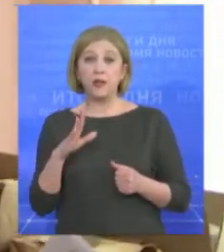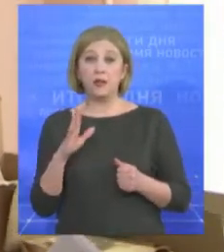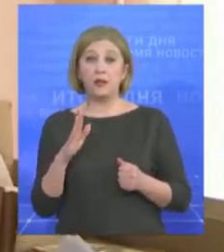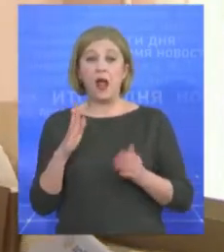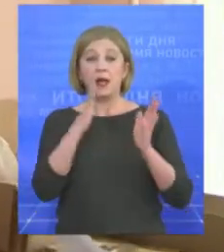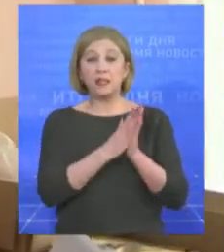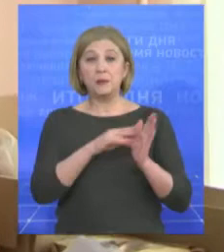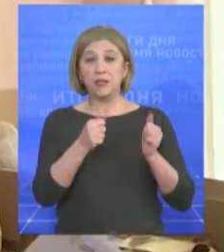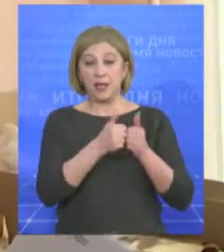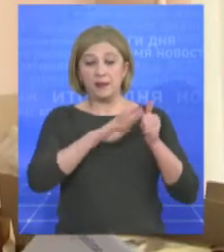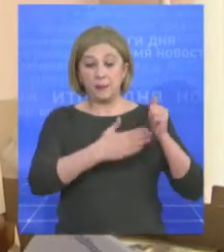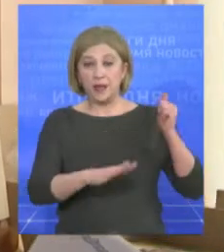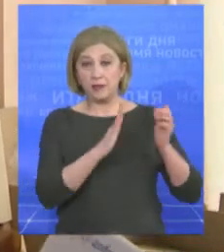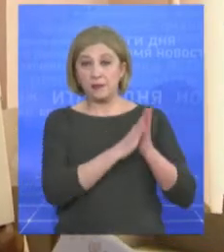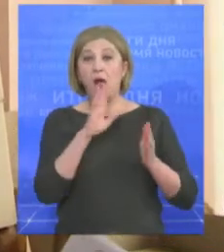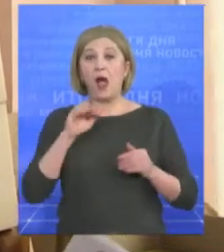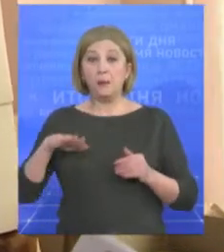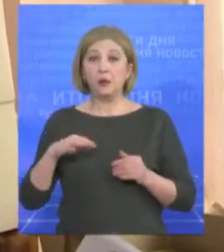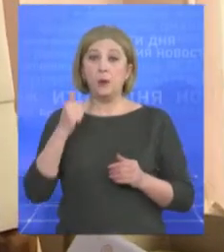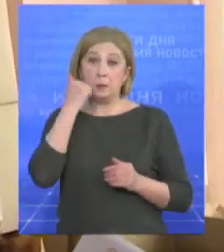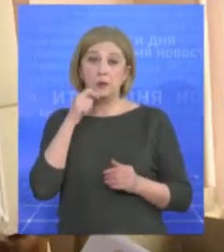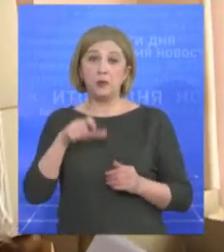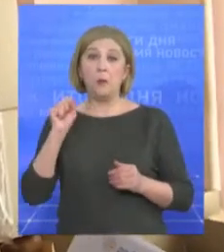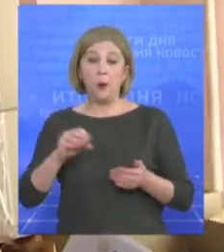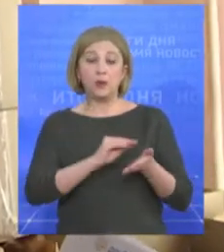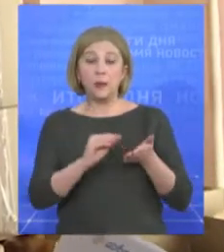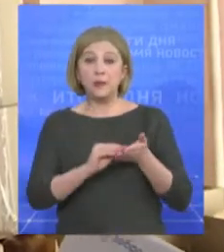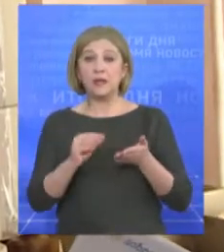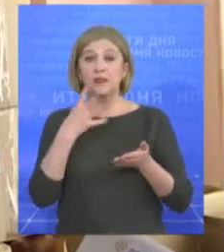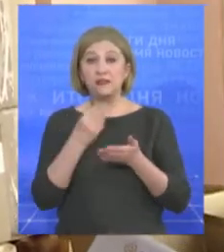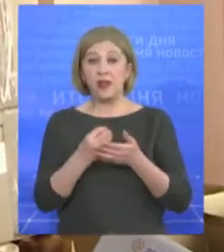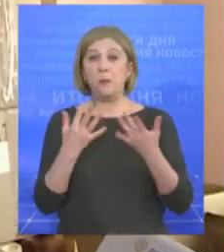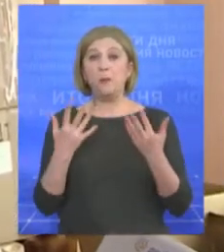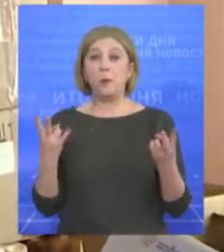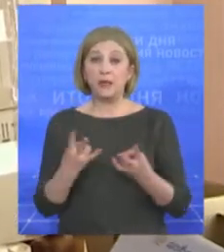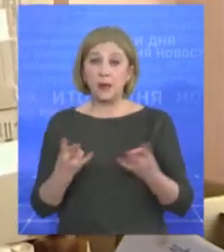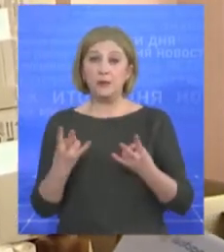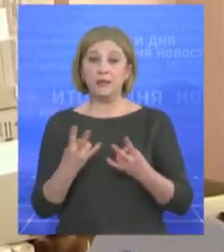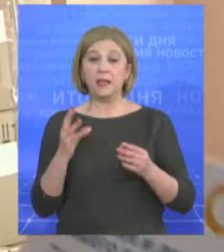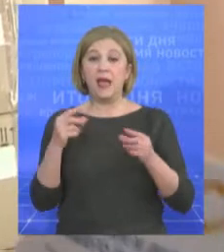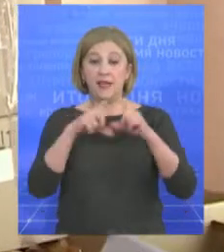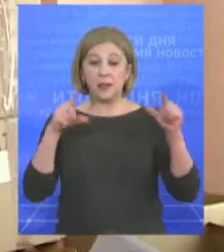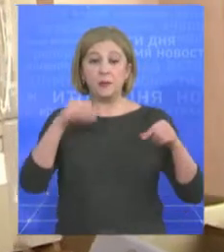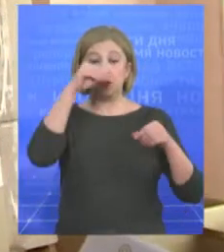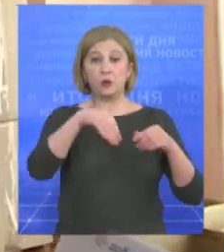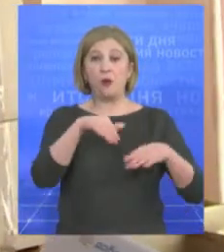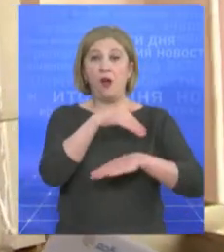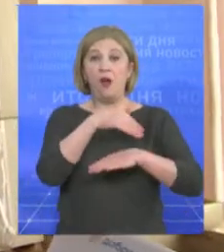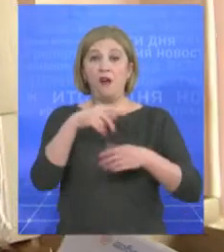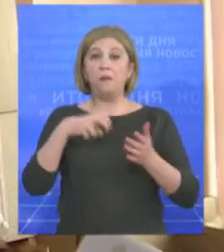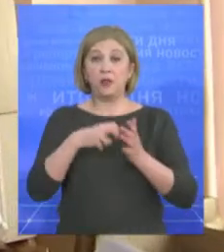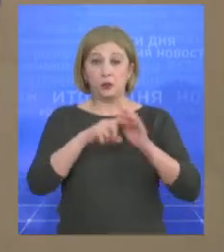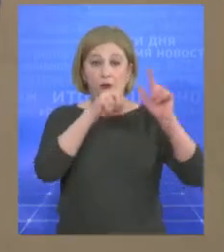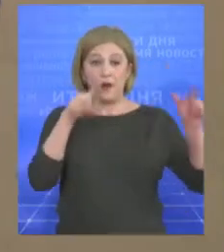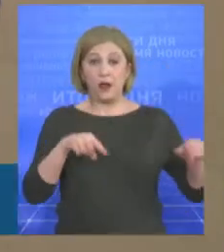разместить его около лестничной клетки, а дальше уже пожилые лица могут написать свои потребности, опустить свою записочку в почтовый адрес с